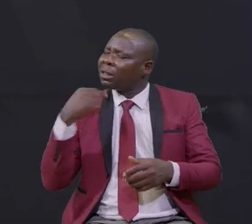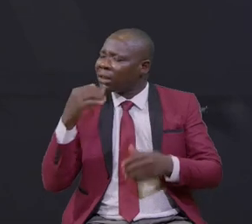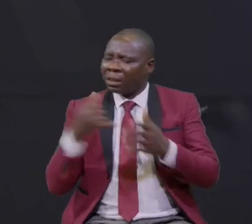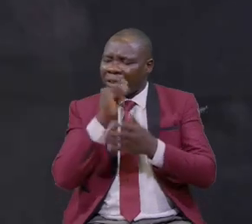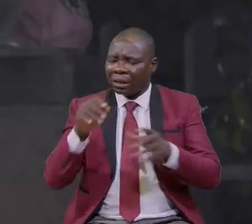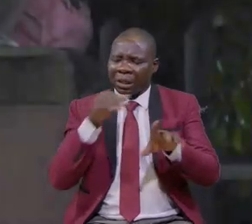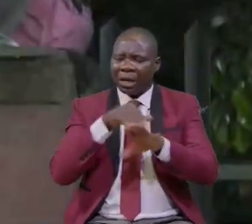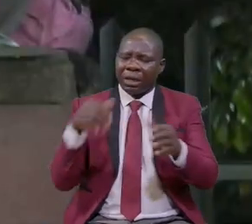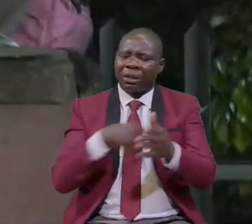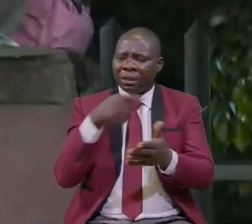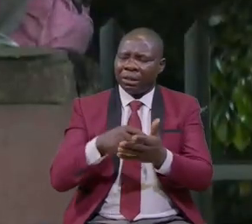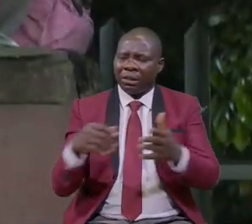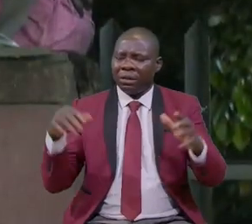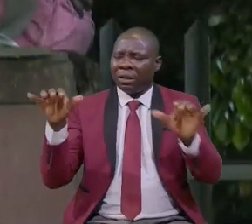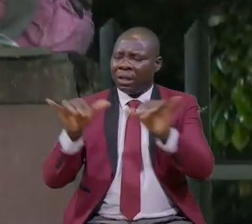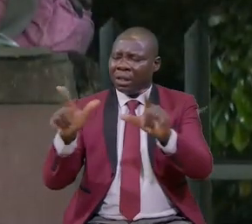telle étape, tu ne mourras pas.